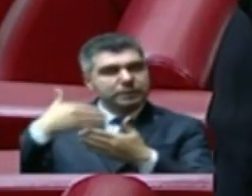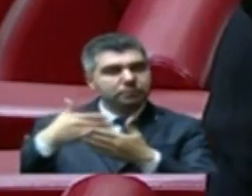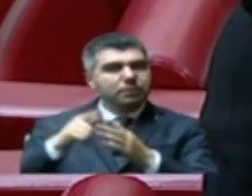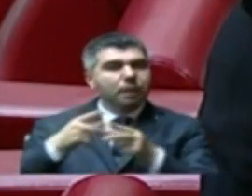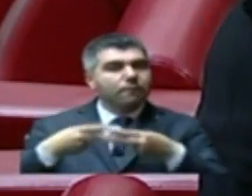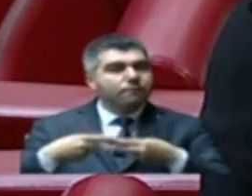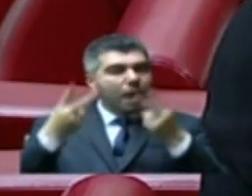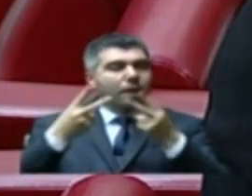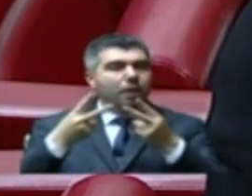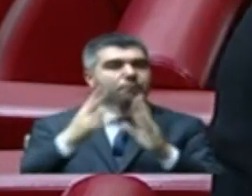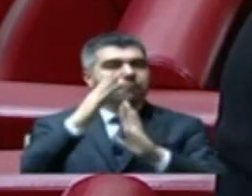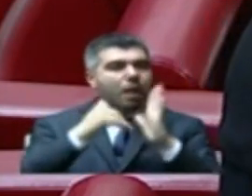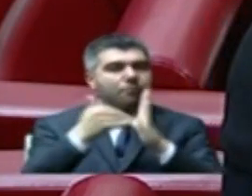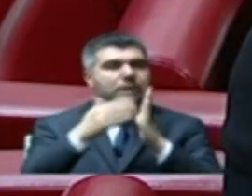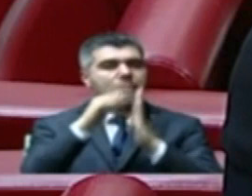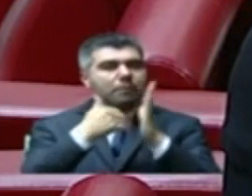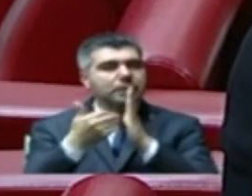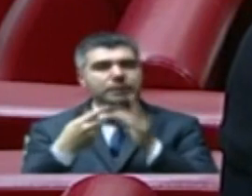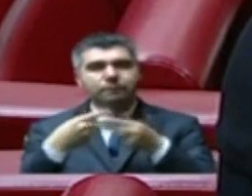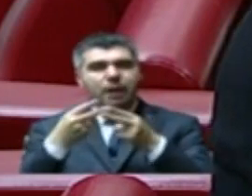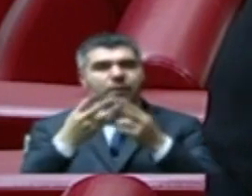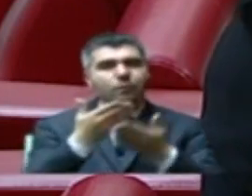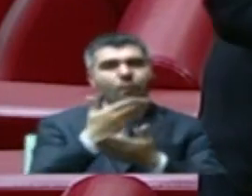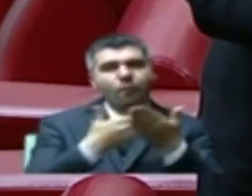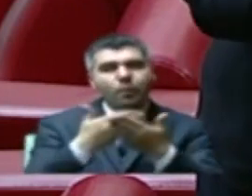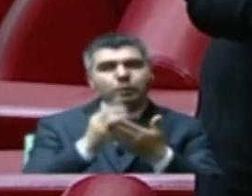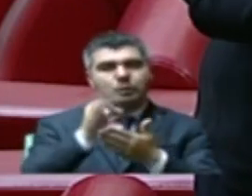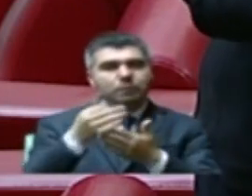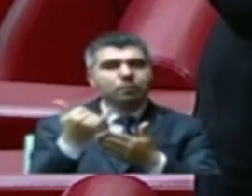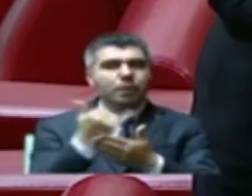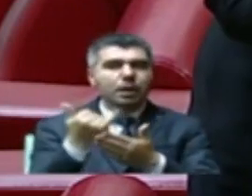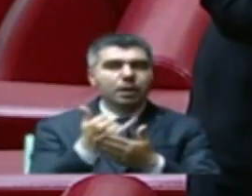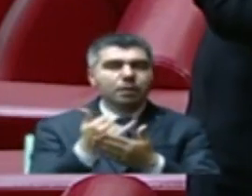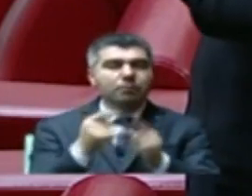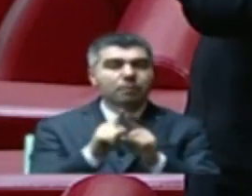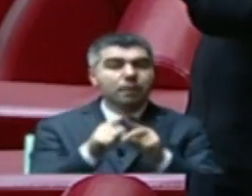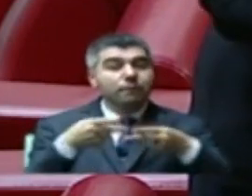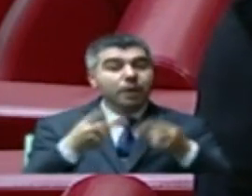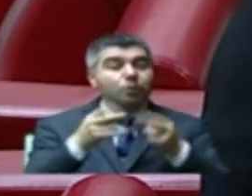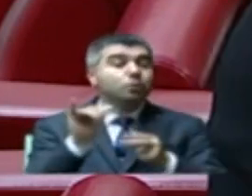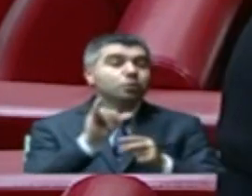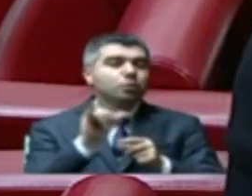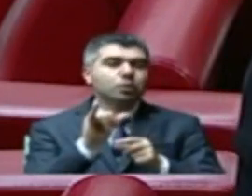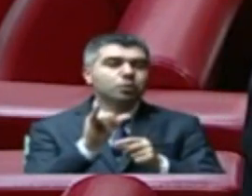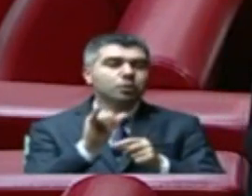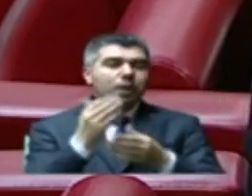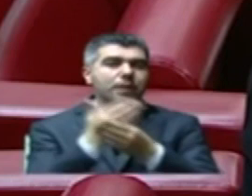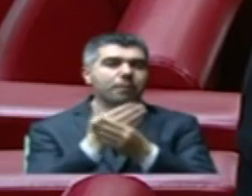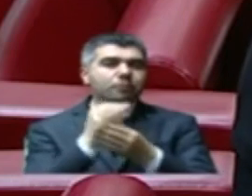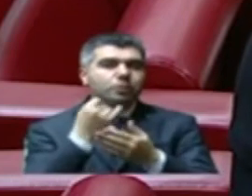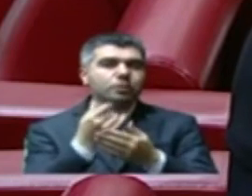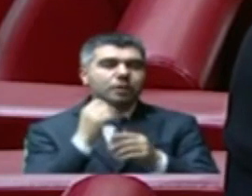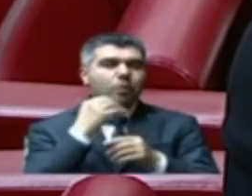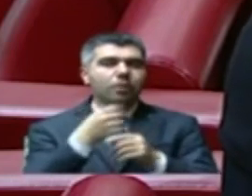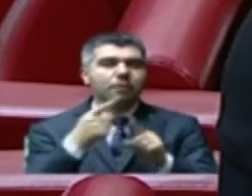البرامج، واللي صراحة برامج كان عندها أثر قوي على القطاع على مستوى التعريف به، لأن من الإشكاليات المرتبطة بهذا